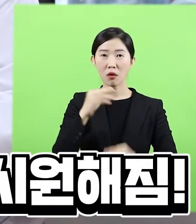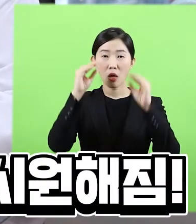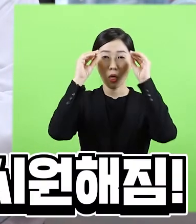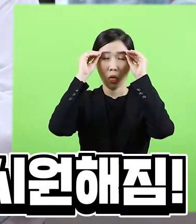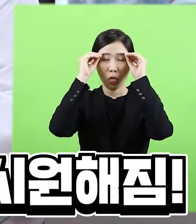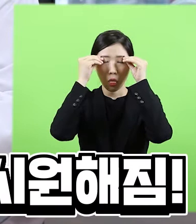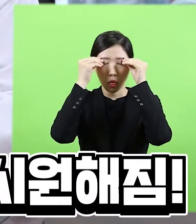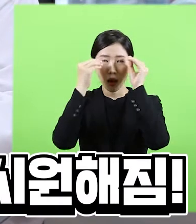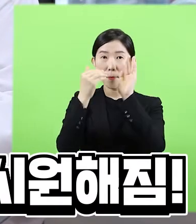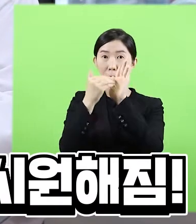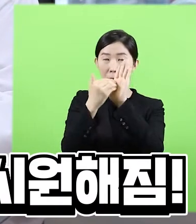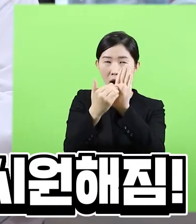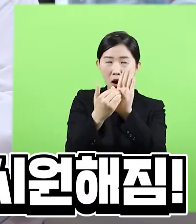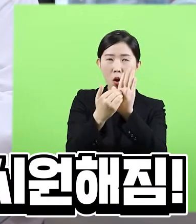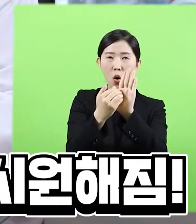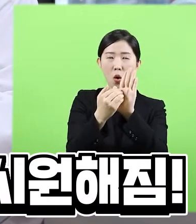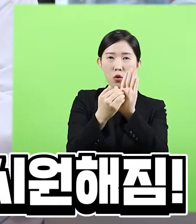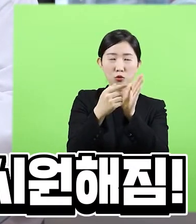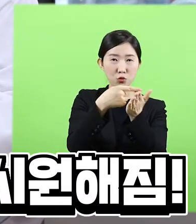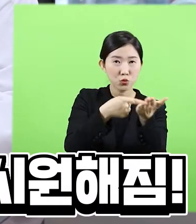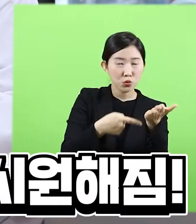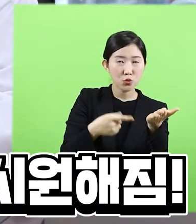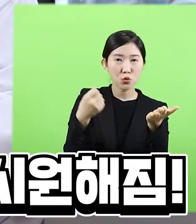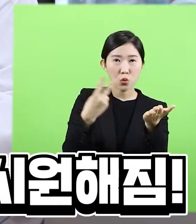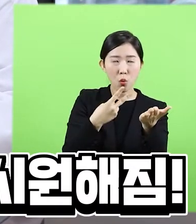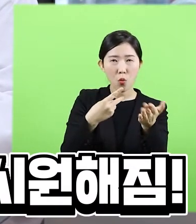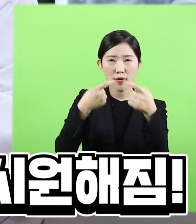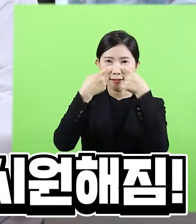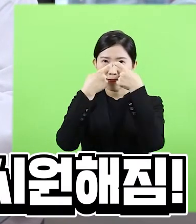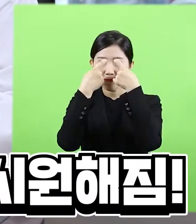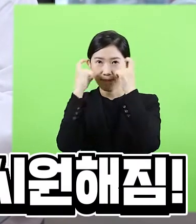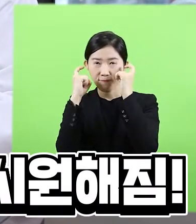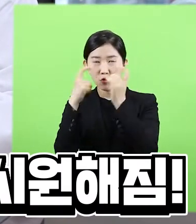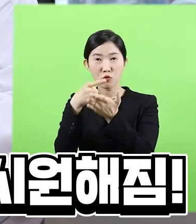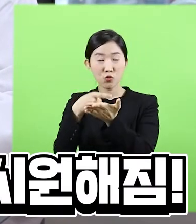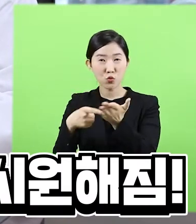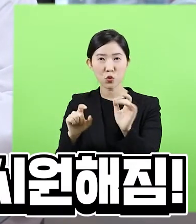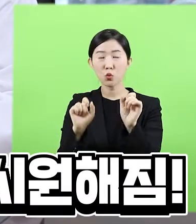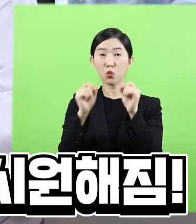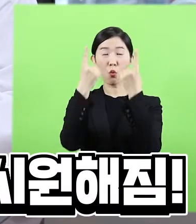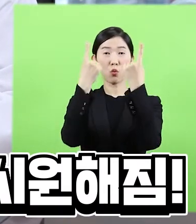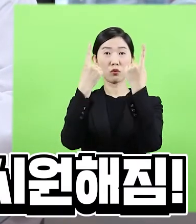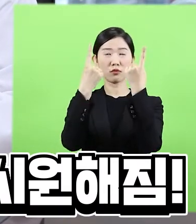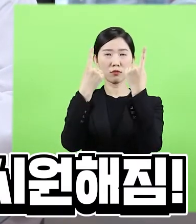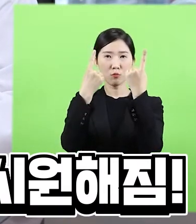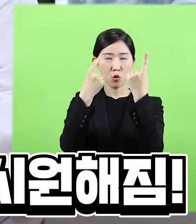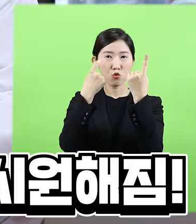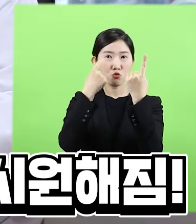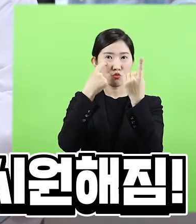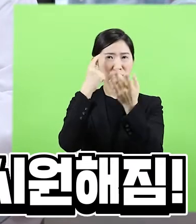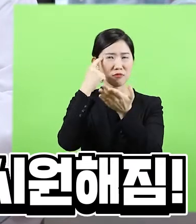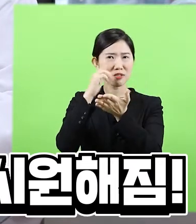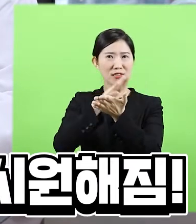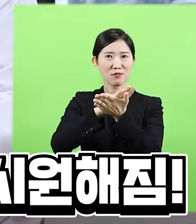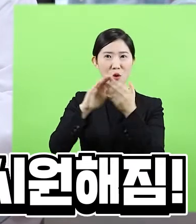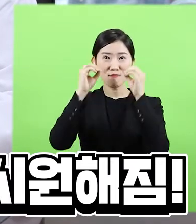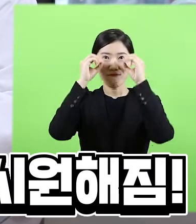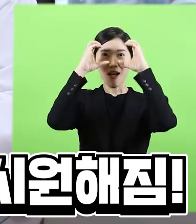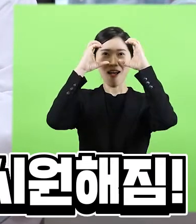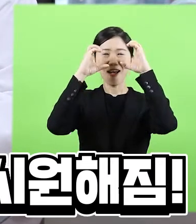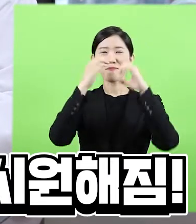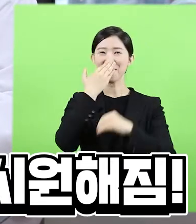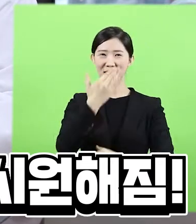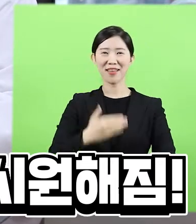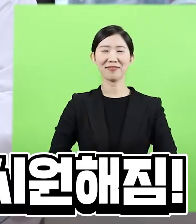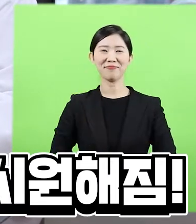또한 눈꺼풀이 처지지 않게 하고 동시에 매몰법으로 쌍꺼풀 수술을 하기 때문에 눈이 더 시원하게